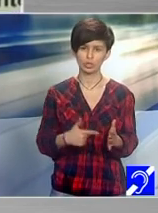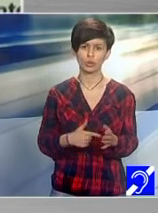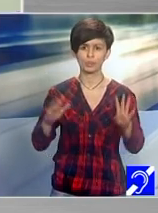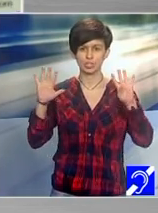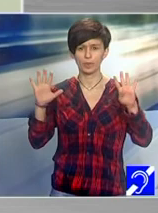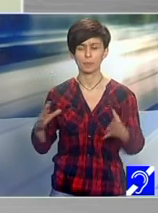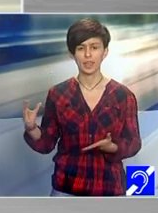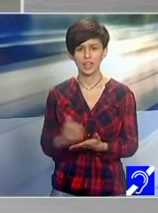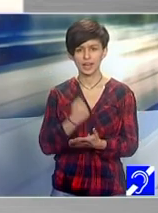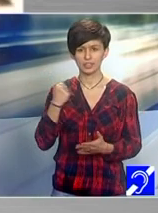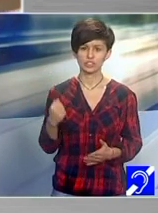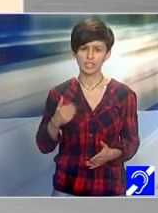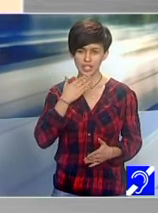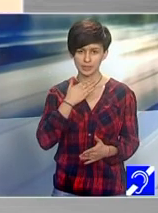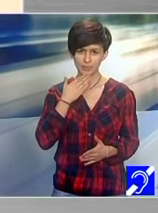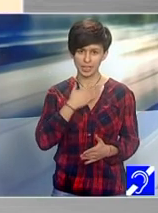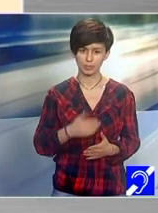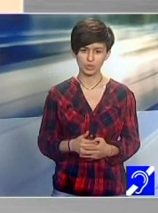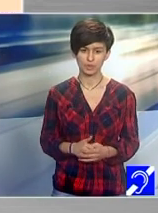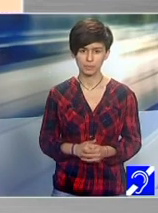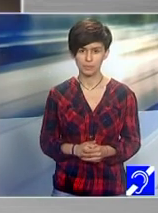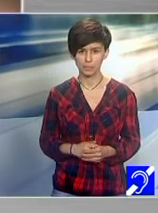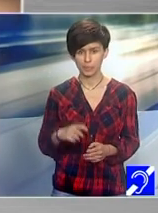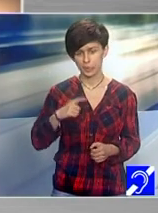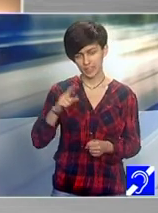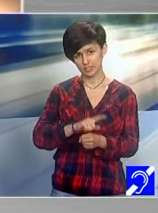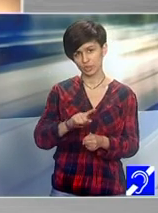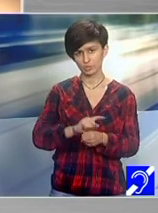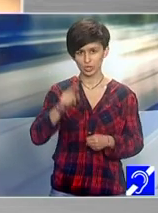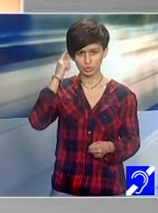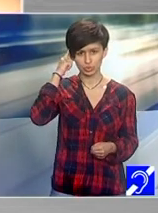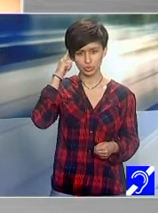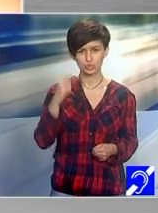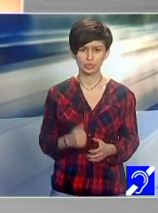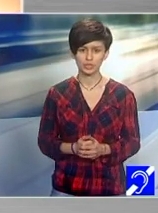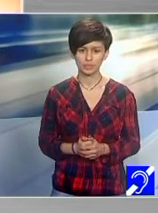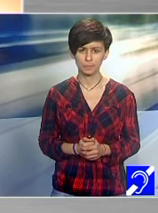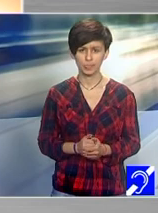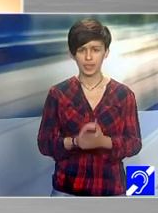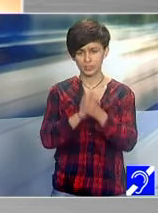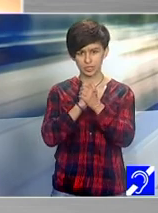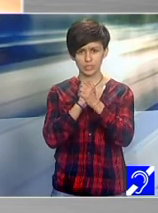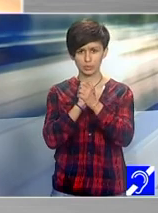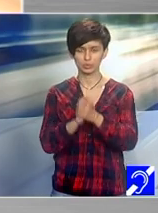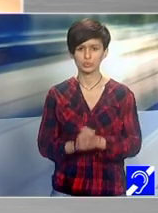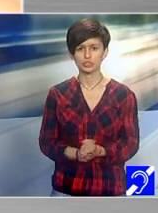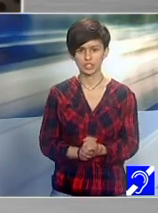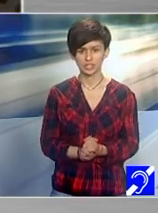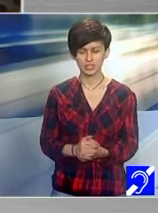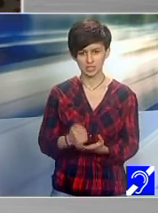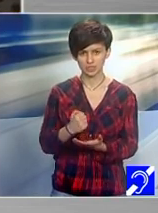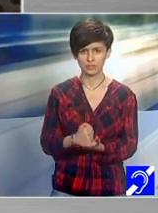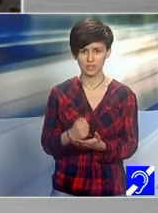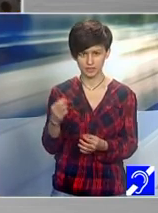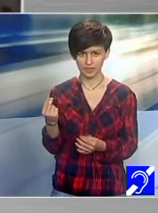Și este un produs bine cunoscut și de mare succes financiar.